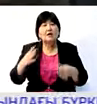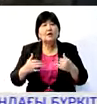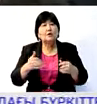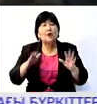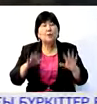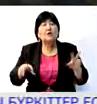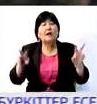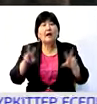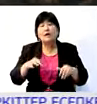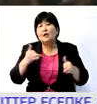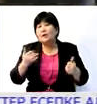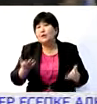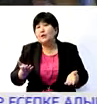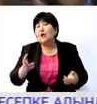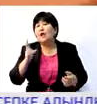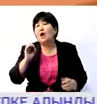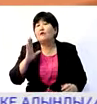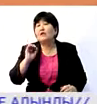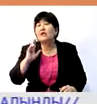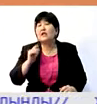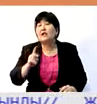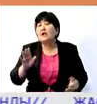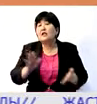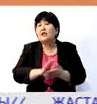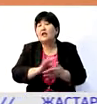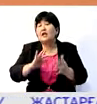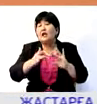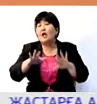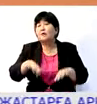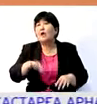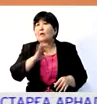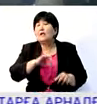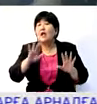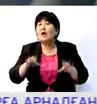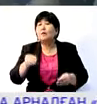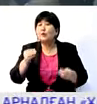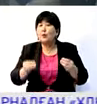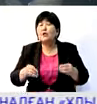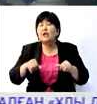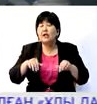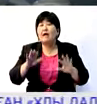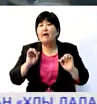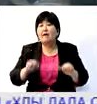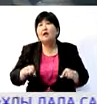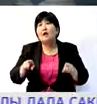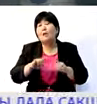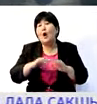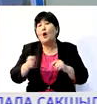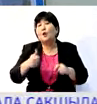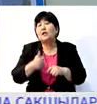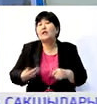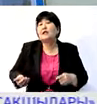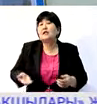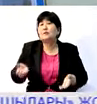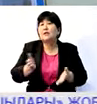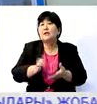орталықта қарастырылған. Сондай-ақ коворкингте келушілер тегін ғаламтор жүйесін пайдаланып, компьютерлік ойындарда ойнай алады. Аудан әкімі орталық тынысымен